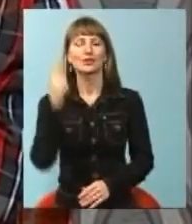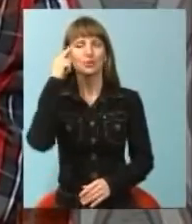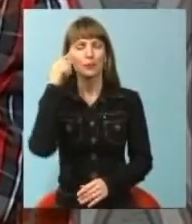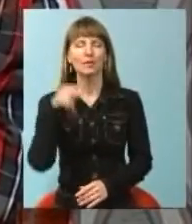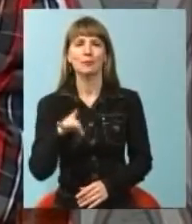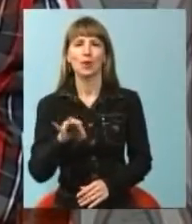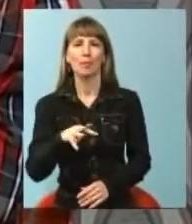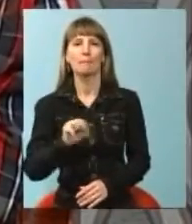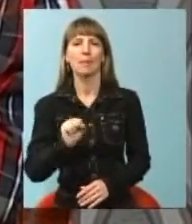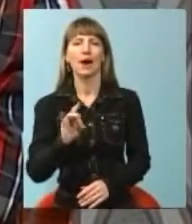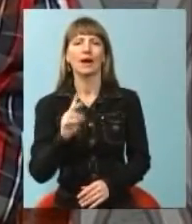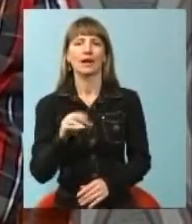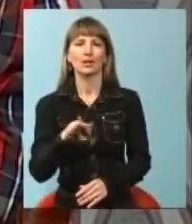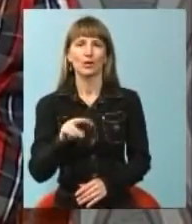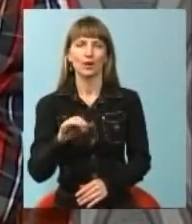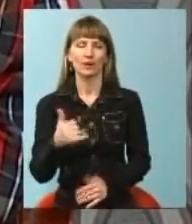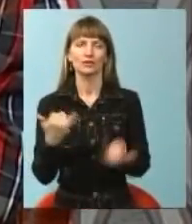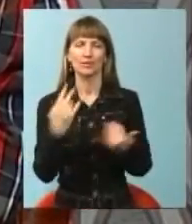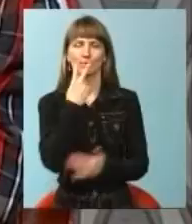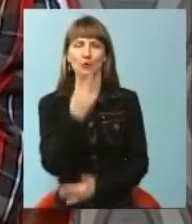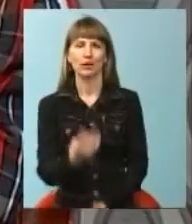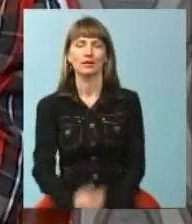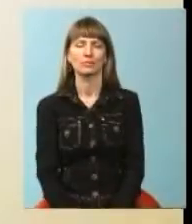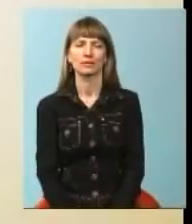про маркетологів, от зараз і поглянемо.